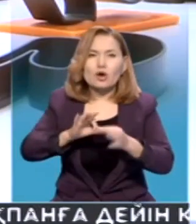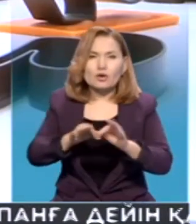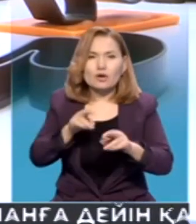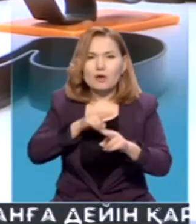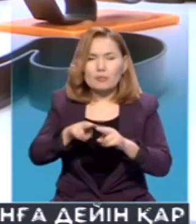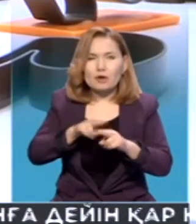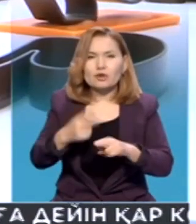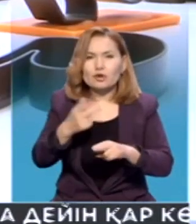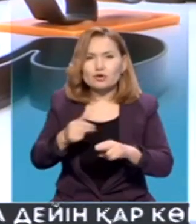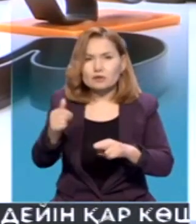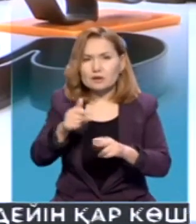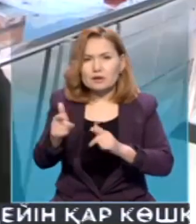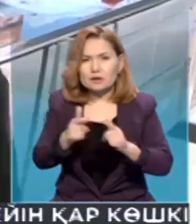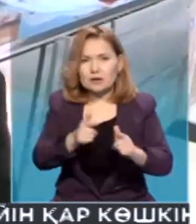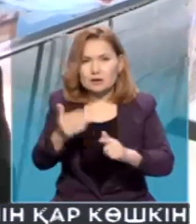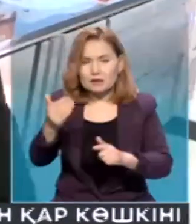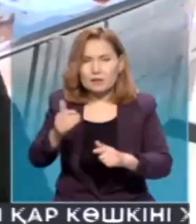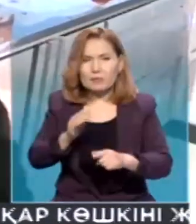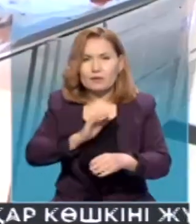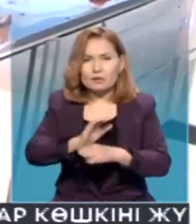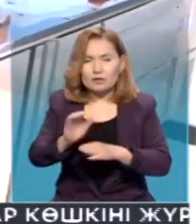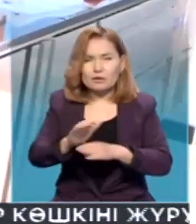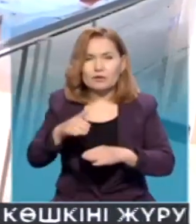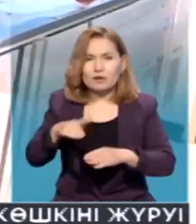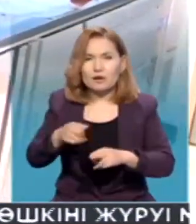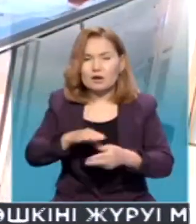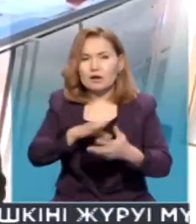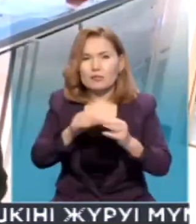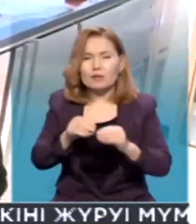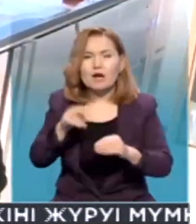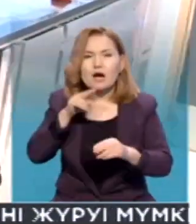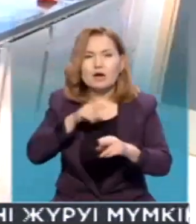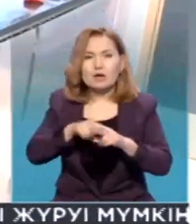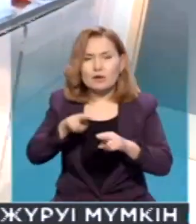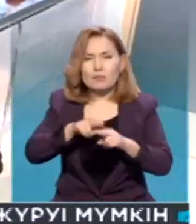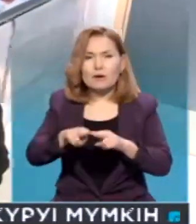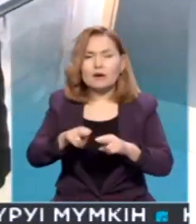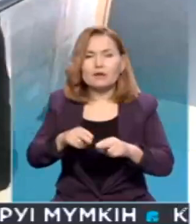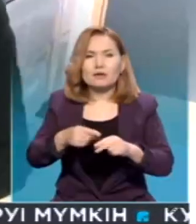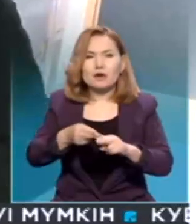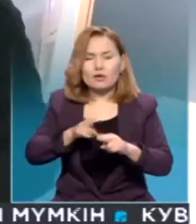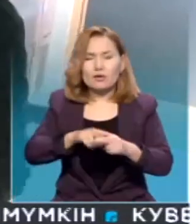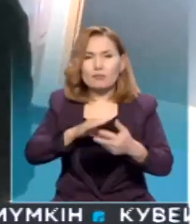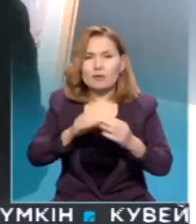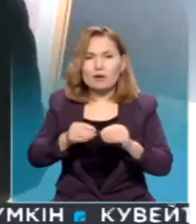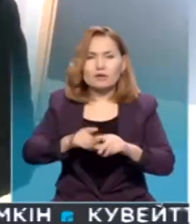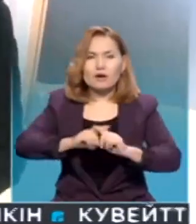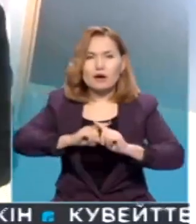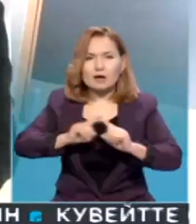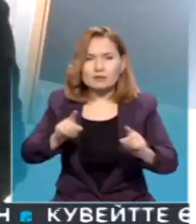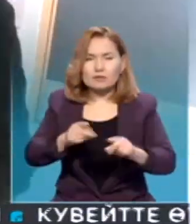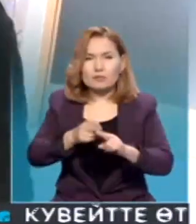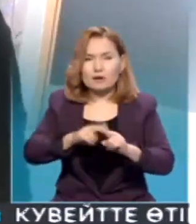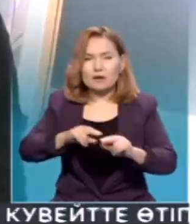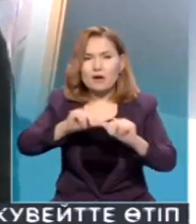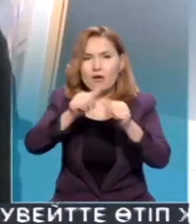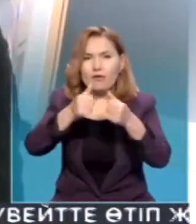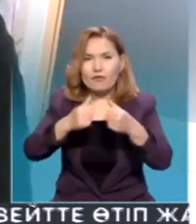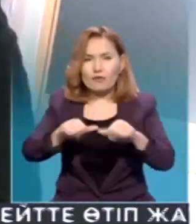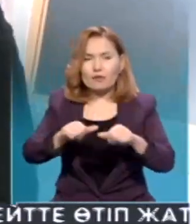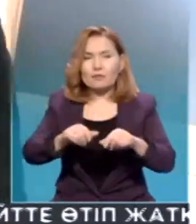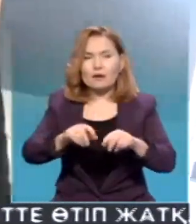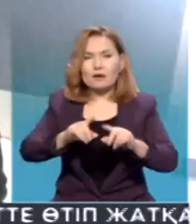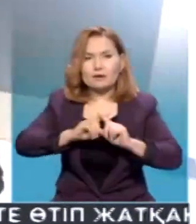пішіндерді 3 сағатта дайындайды. 3D принтерден шығатын шоколадтар кондитерлік фабрикалар жасайтын өнімдерге қарағанда әлдеқайда